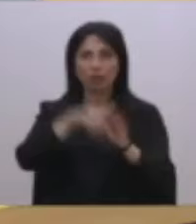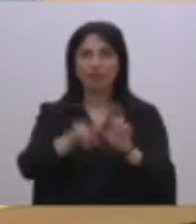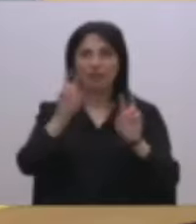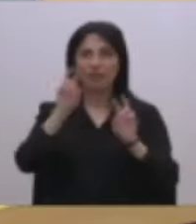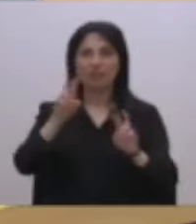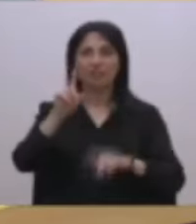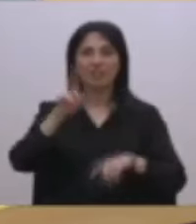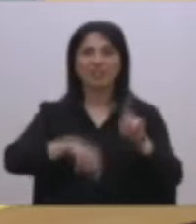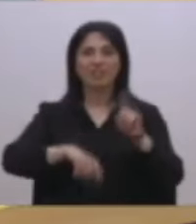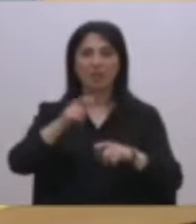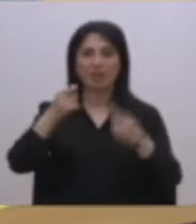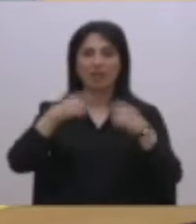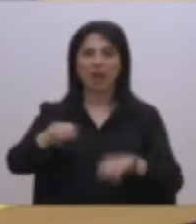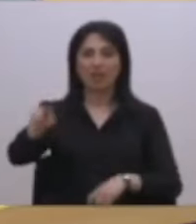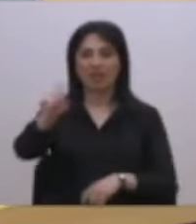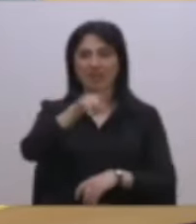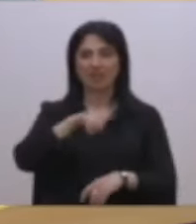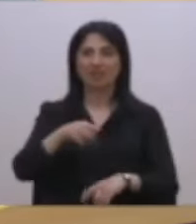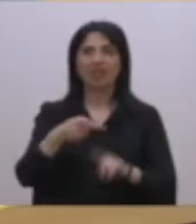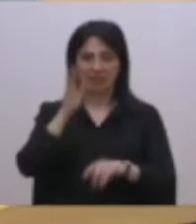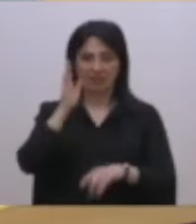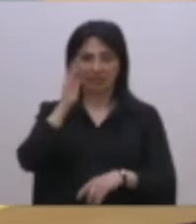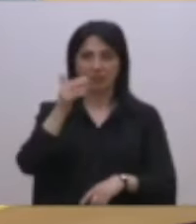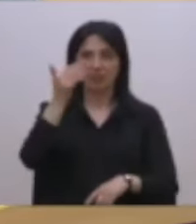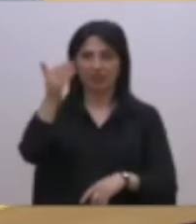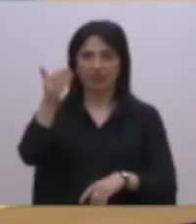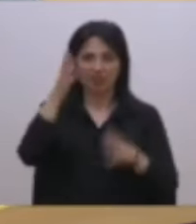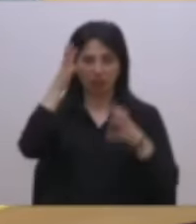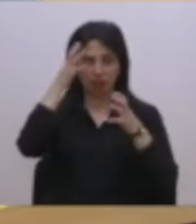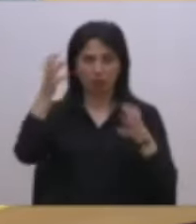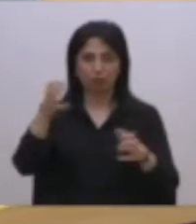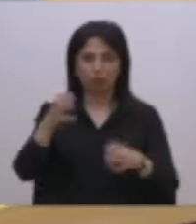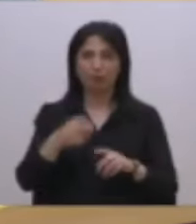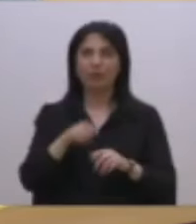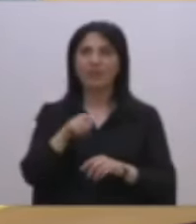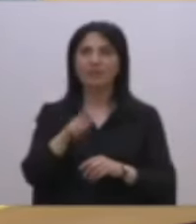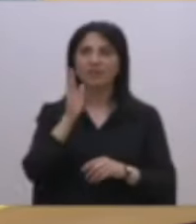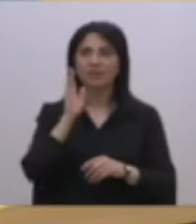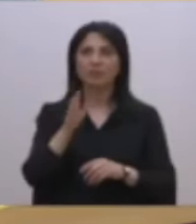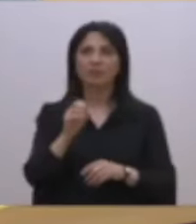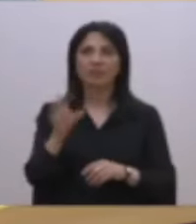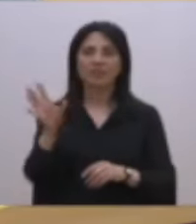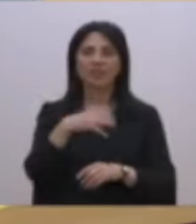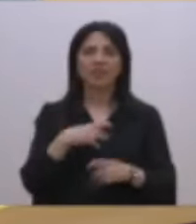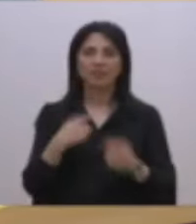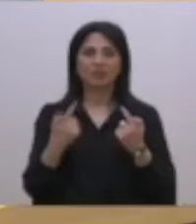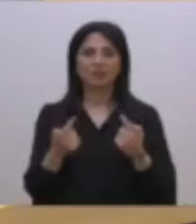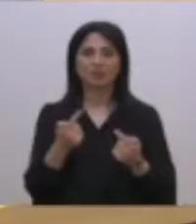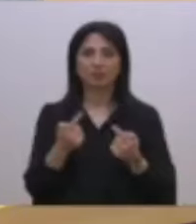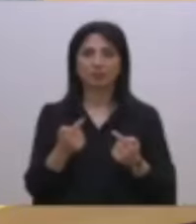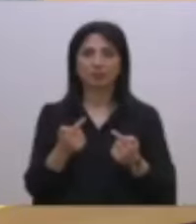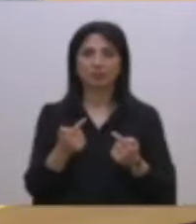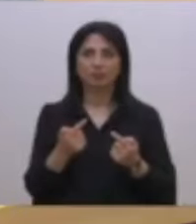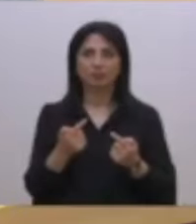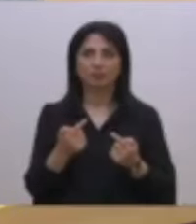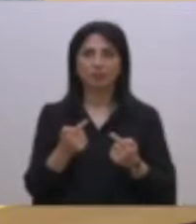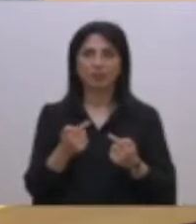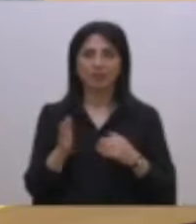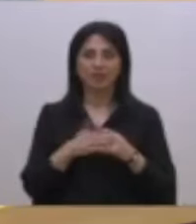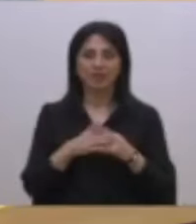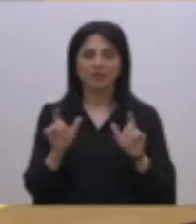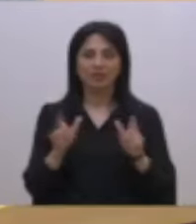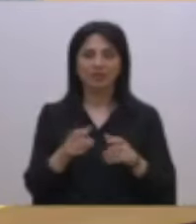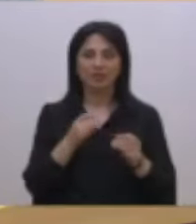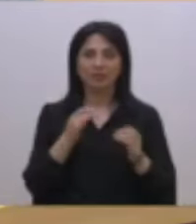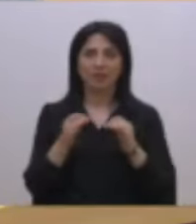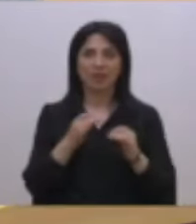ერქმევა სამშობლოს გამყიდველები. ეს იქნება თქვენი ჯოჯოხეთი. და ეხა კიდევ ყველაზე მნიშვნელოვანი, სანქციებზე